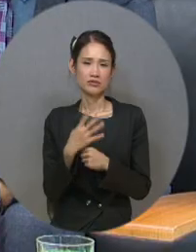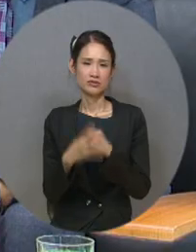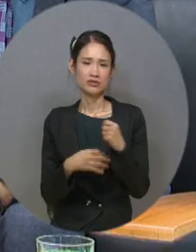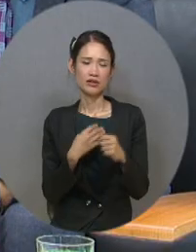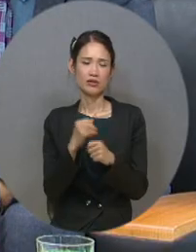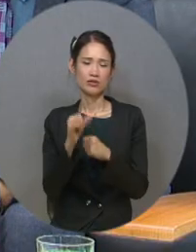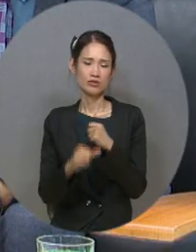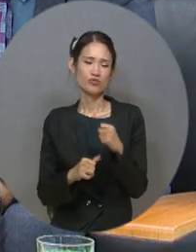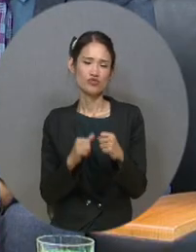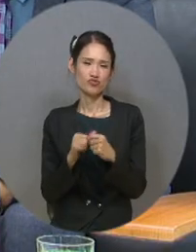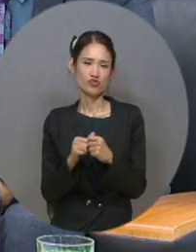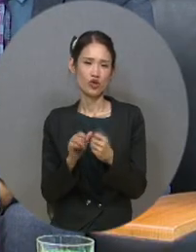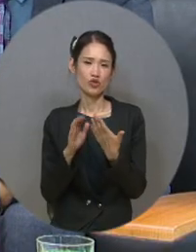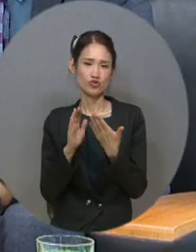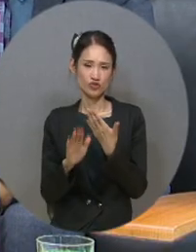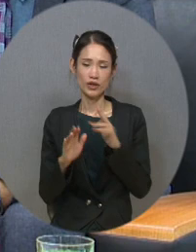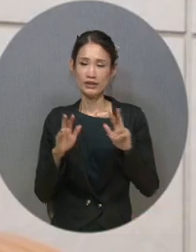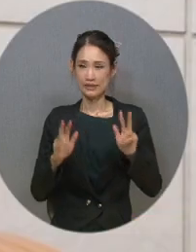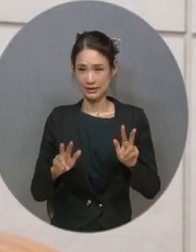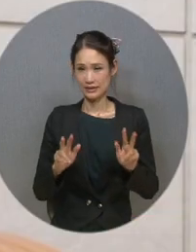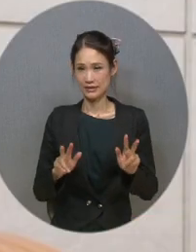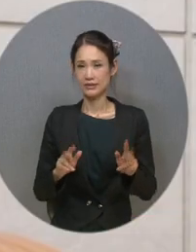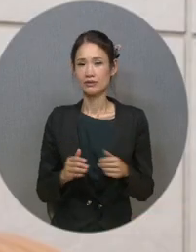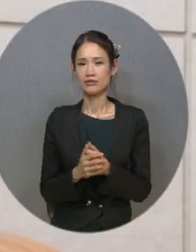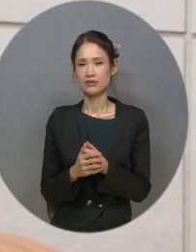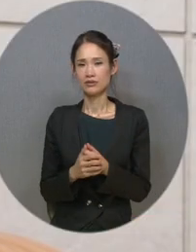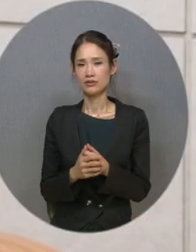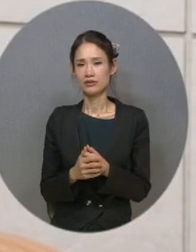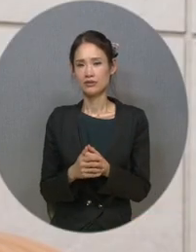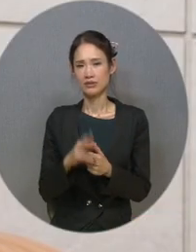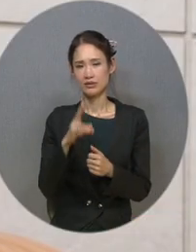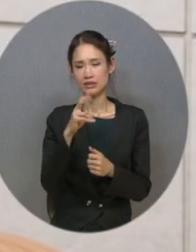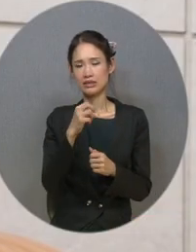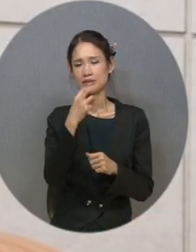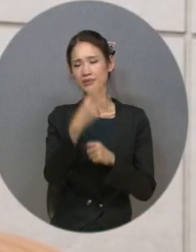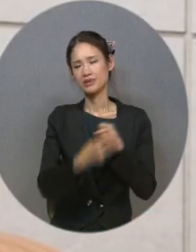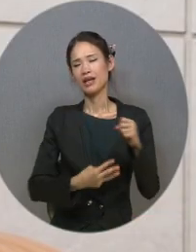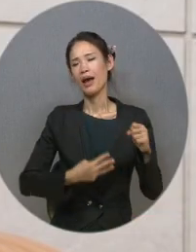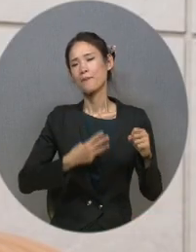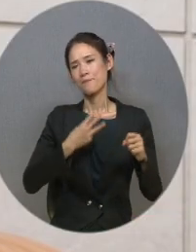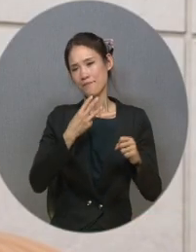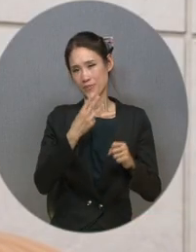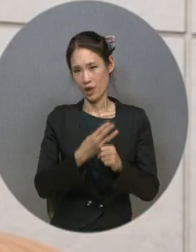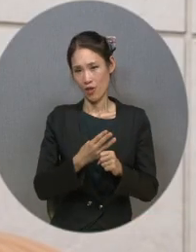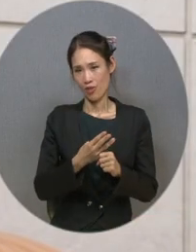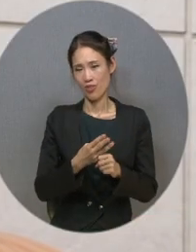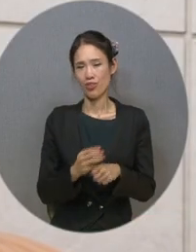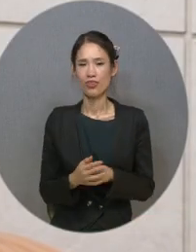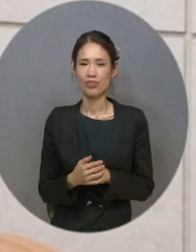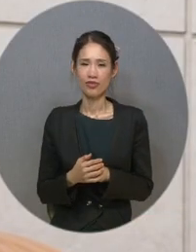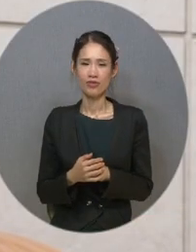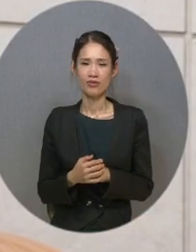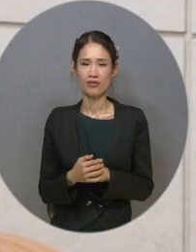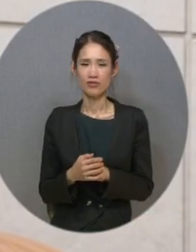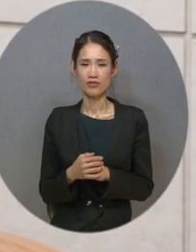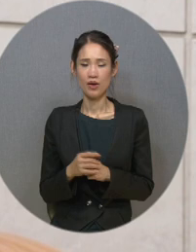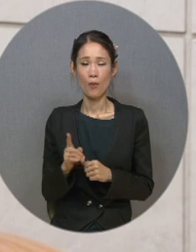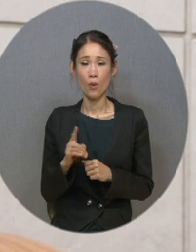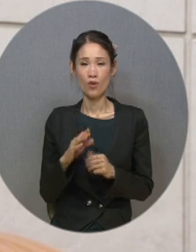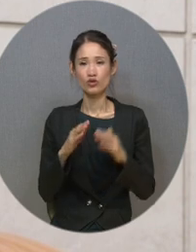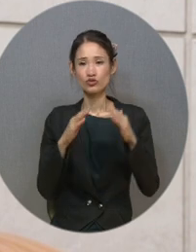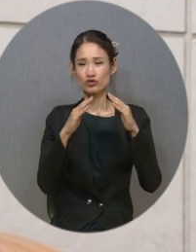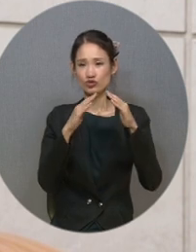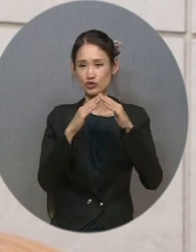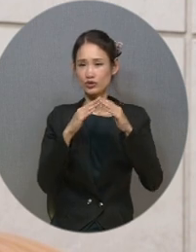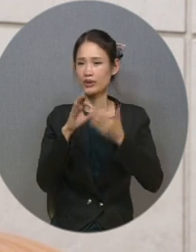불과 한 4, 5년 지나서 23년으로 이게 껑충 튀었습니다. 그만큼, 23년, 그렇죠. 네, 그만큼 이제